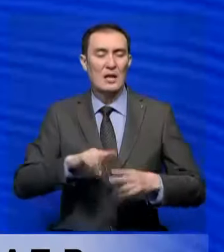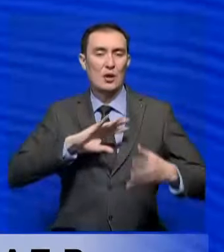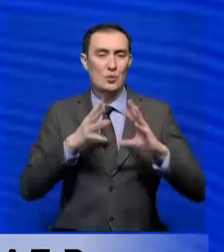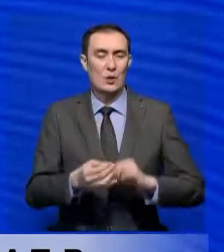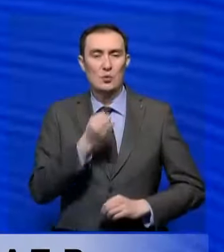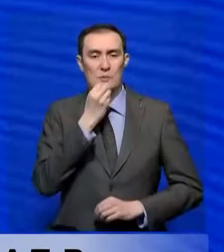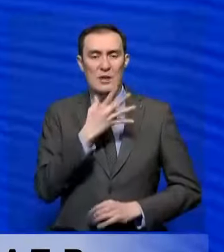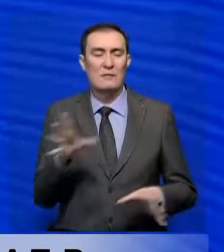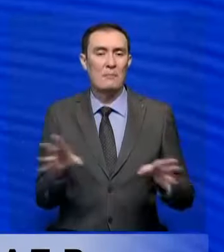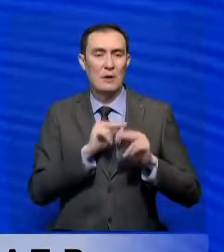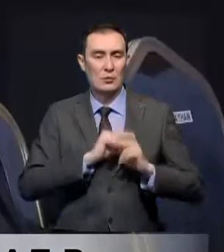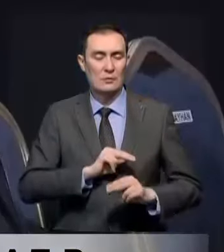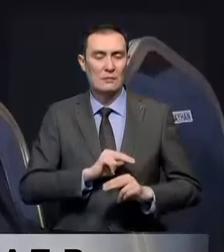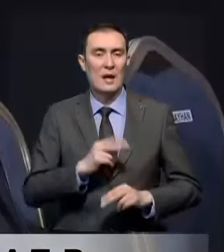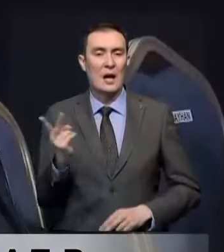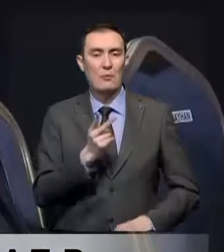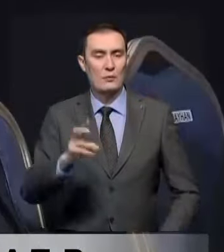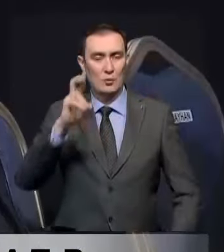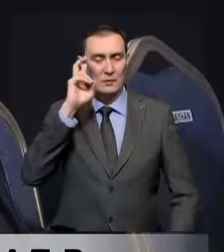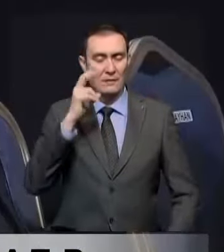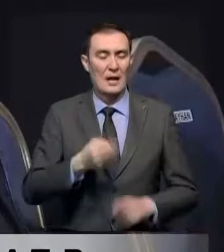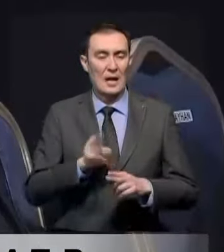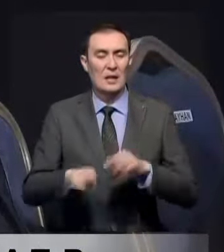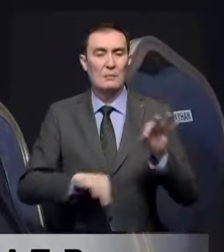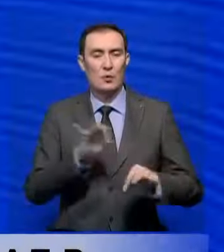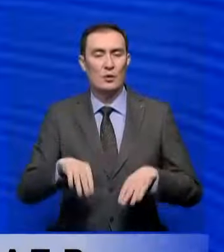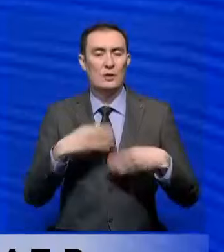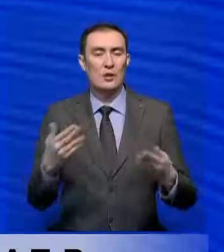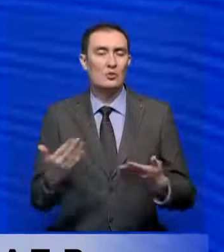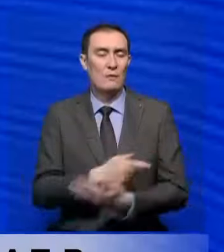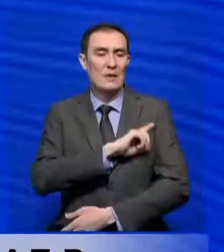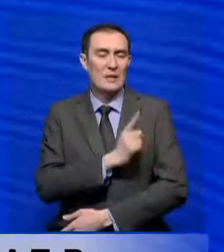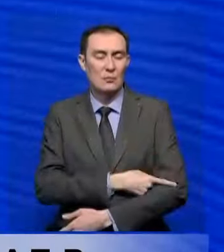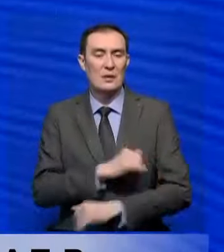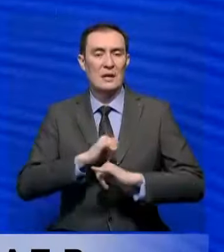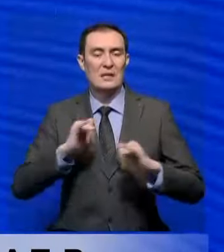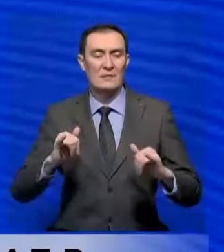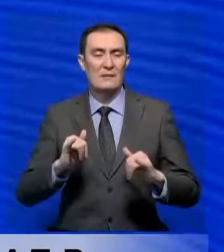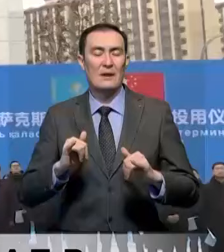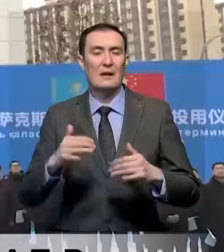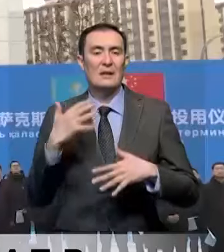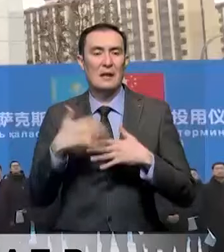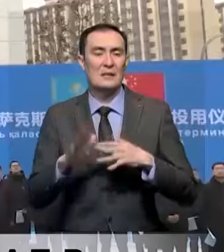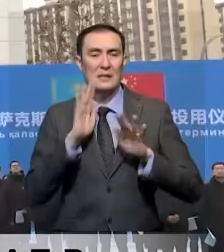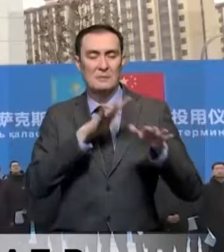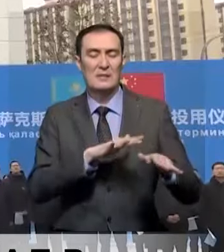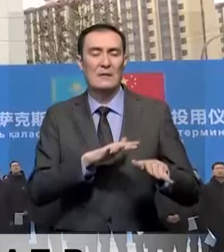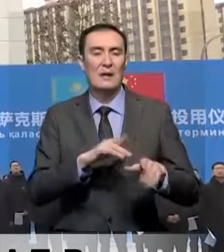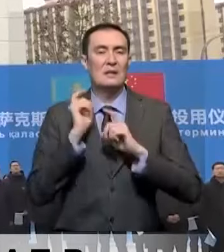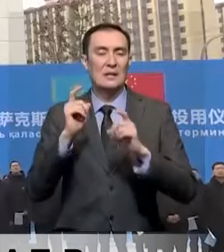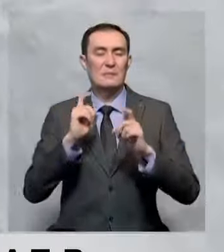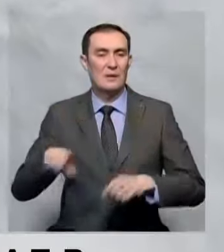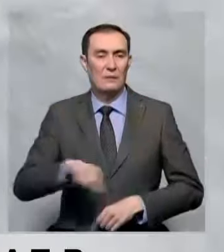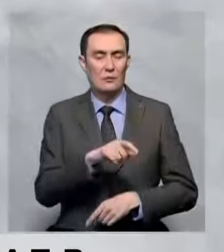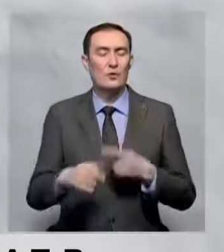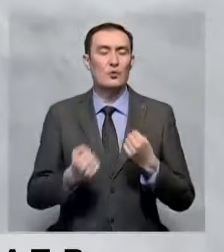результат успешного партнерства между двумя странами. Данный проект придаст новый импульс развитию Транскаспийского международного транспортного коридора, а также